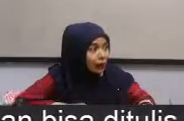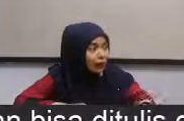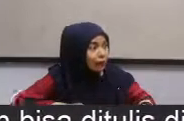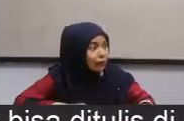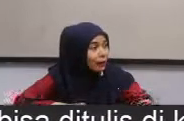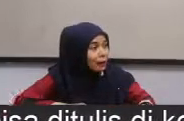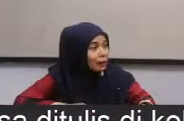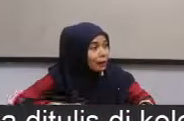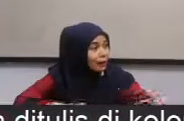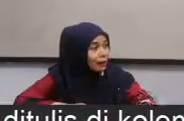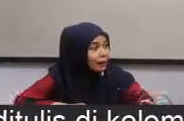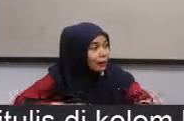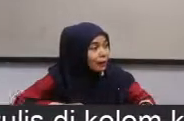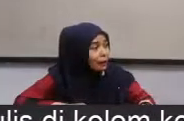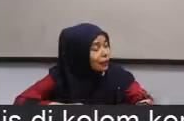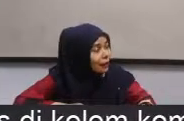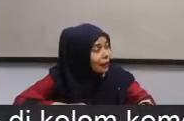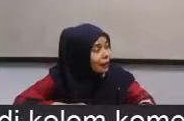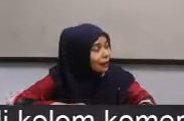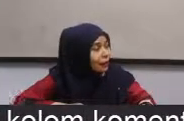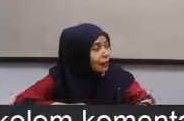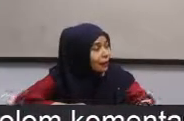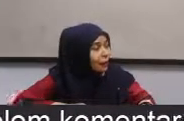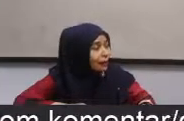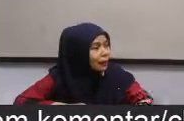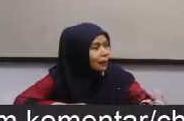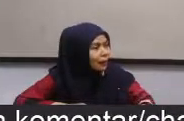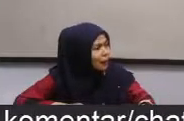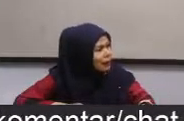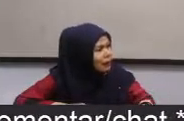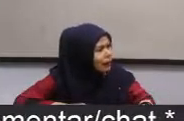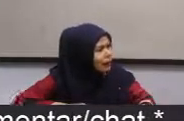apa gitu apa kita